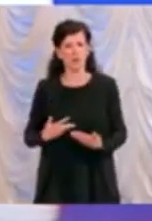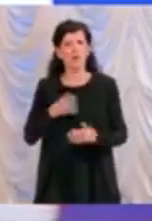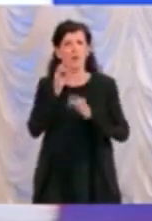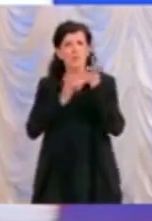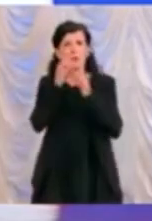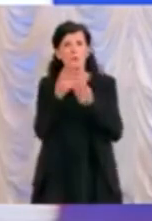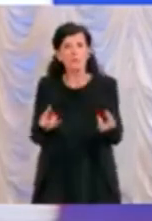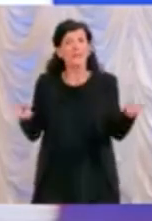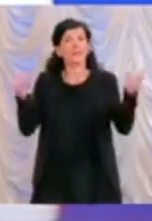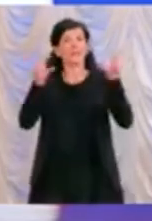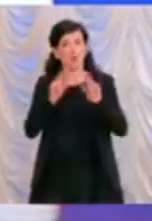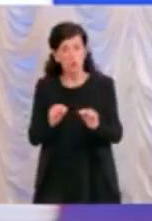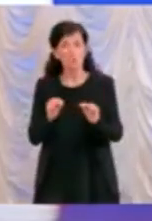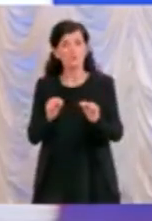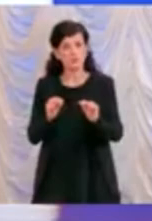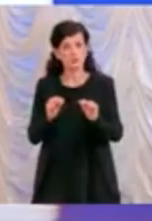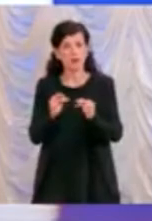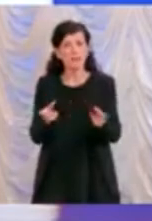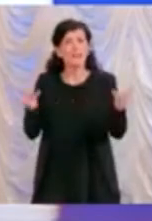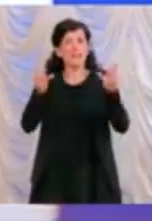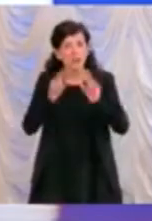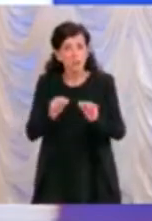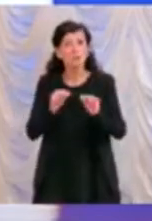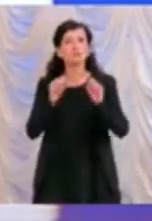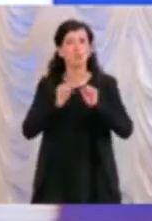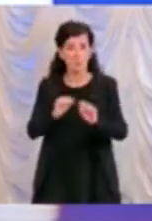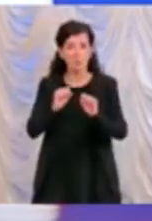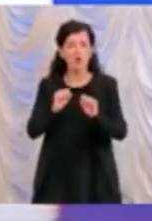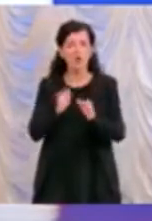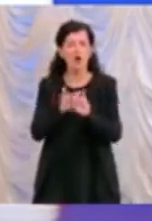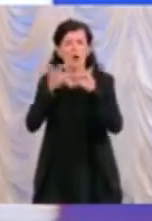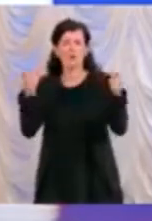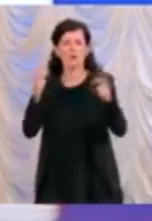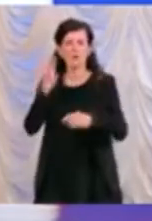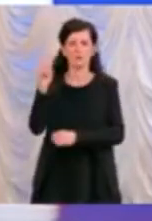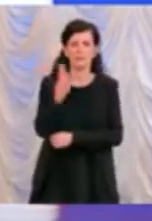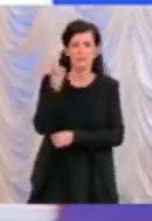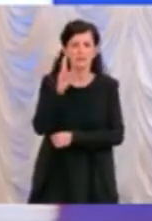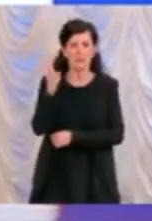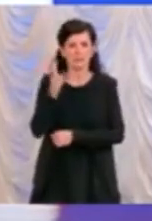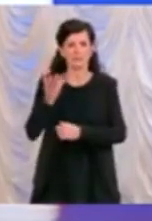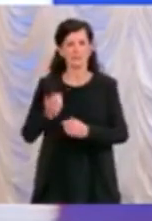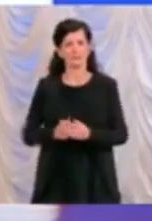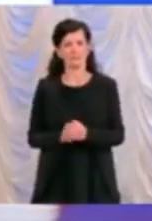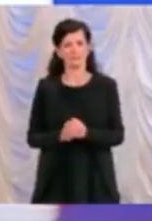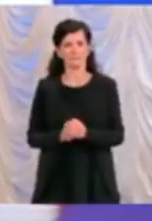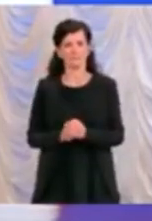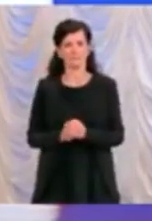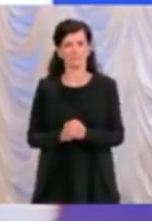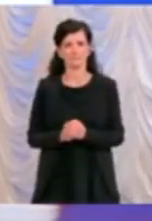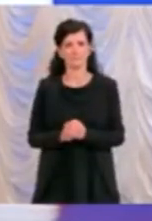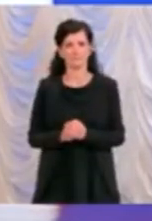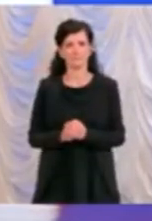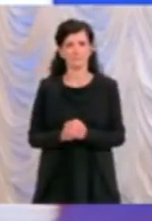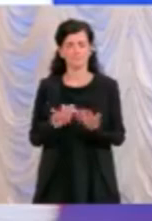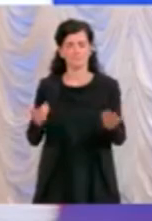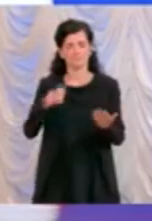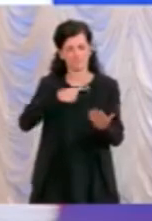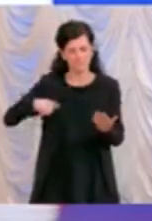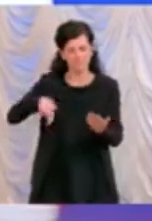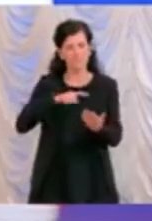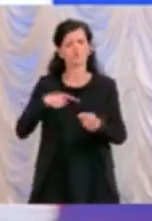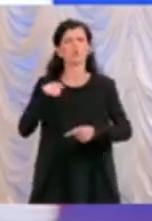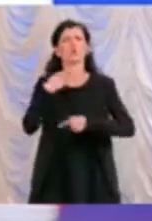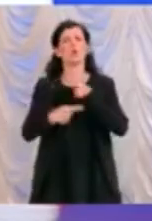immaginare anche con un aumento del numero dei decessi e delle vittime dobbiamo quindi continuare a